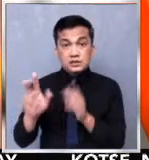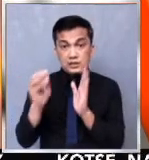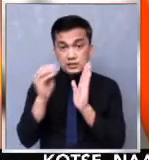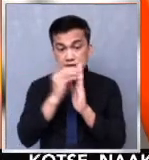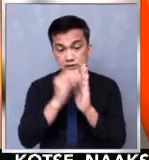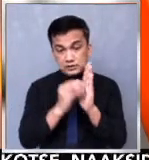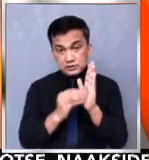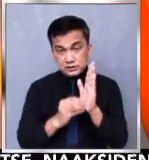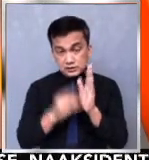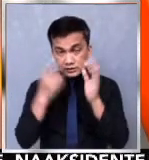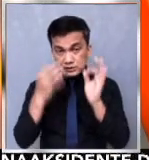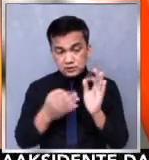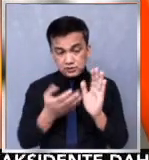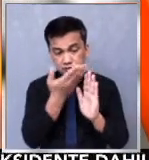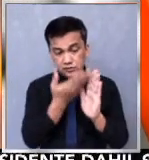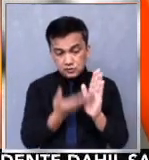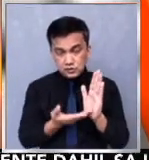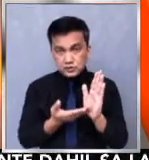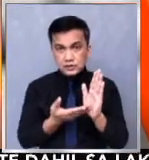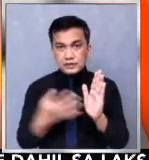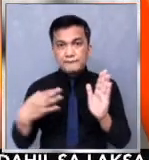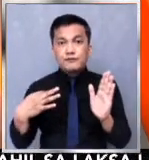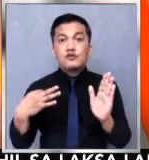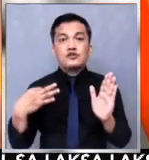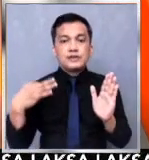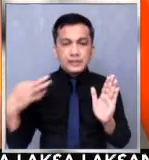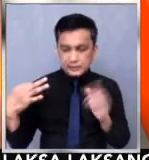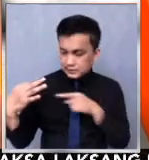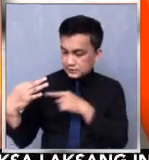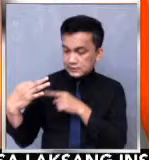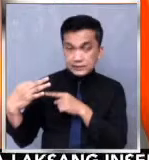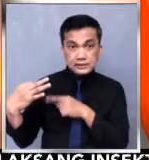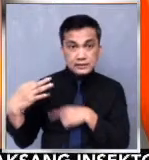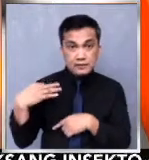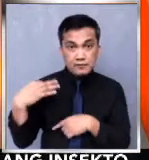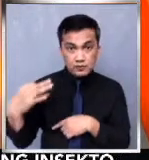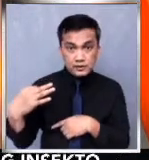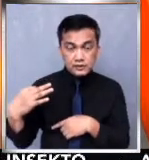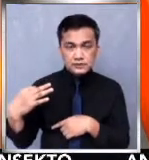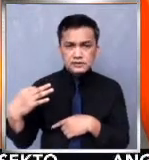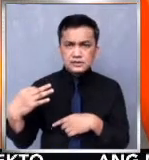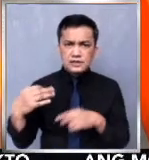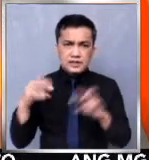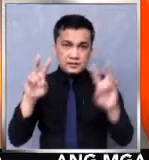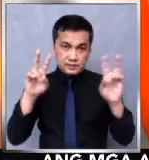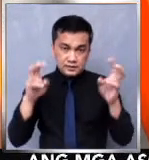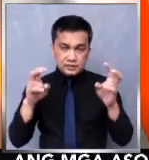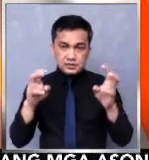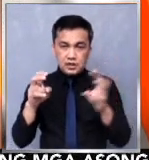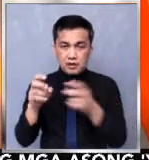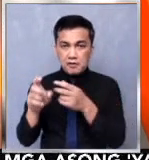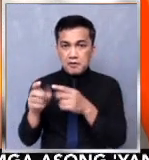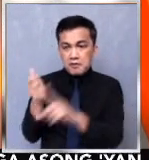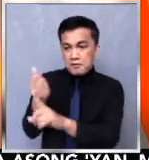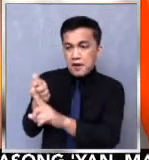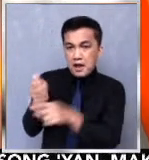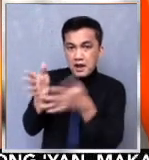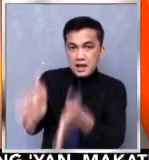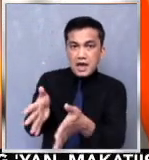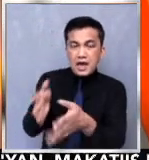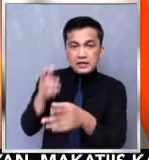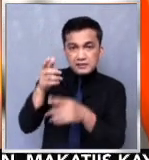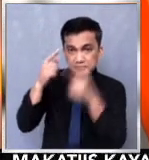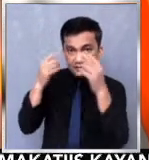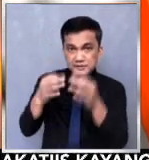It's going to be voluntary. So there is this prerogative para po sa ating establishment if they